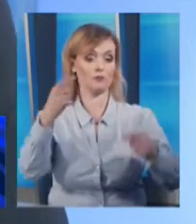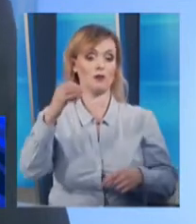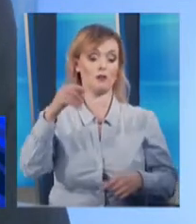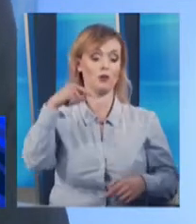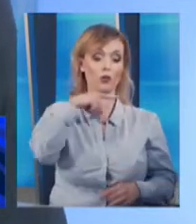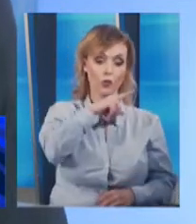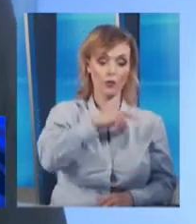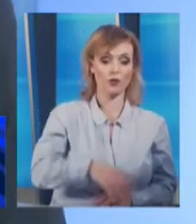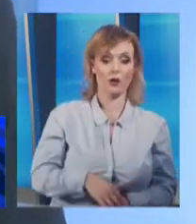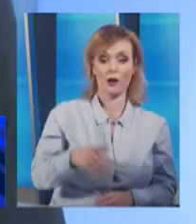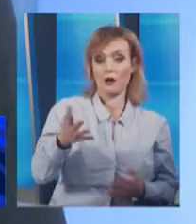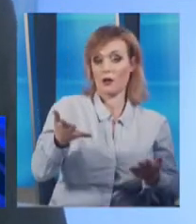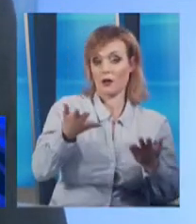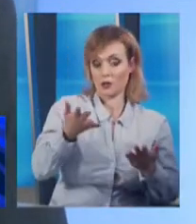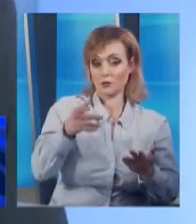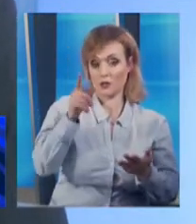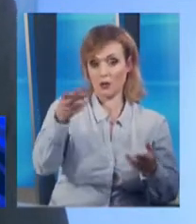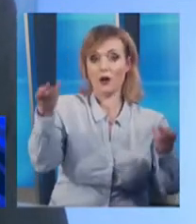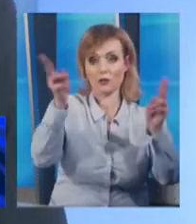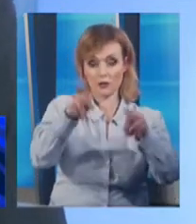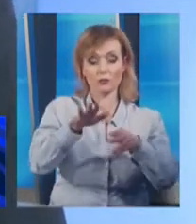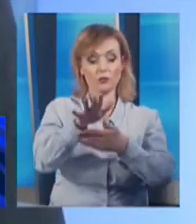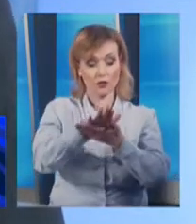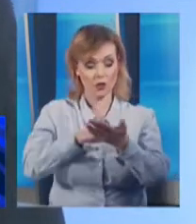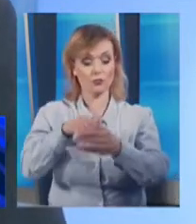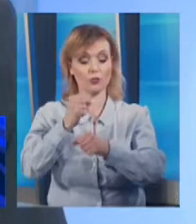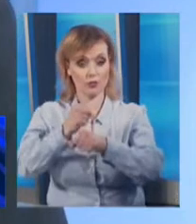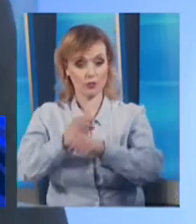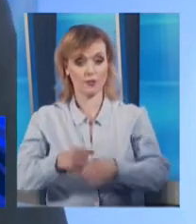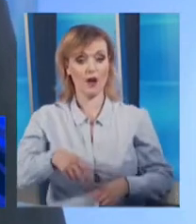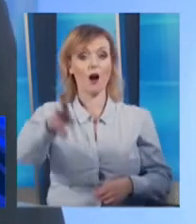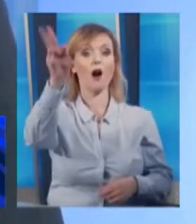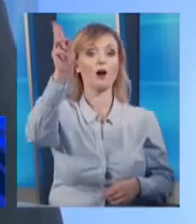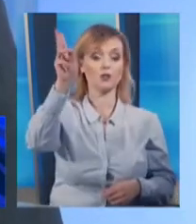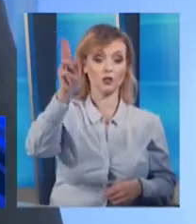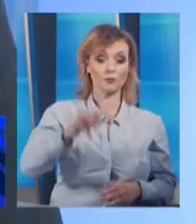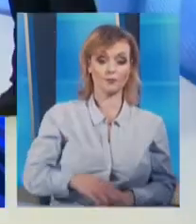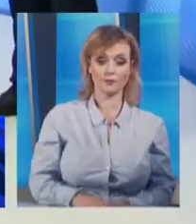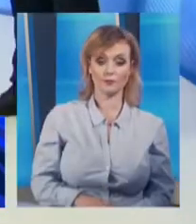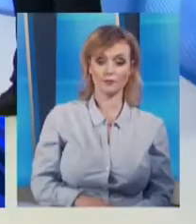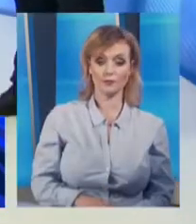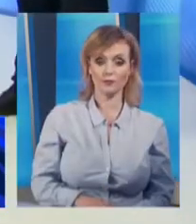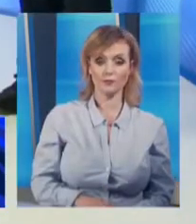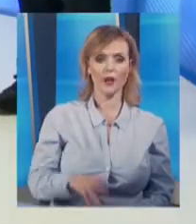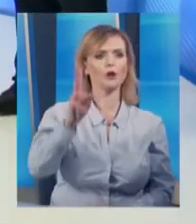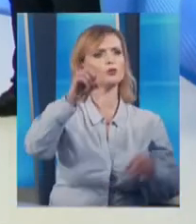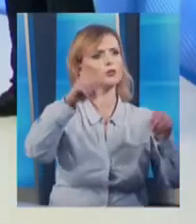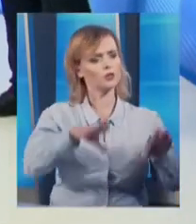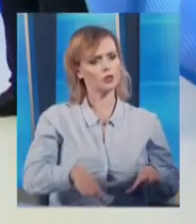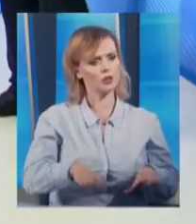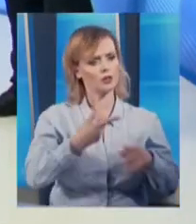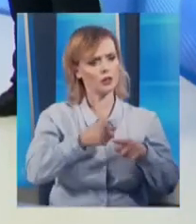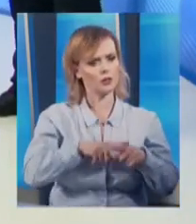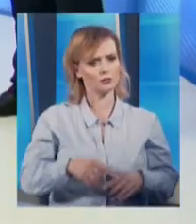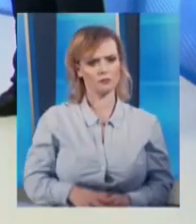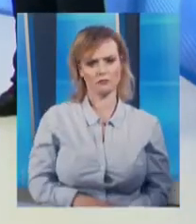economice, sigur că vor și vor îndeplini funcțiile. Iar cei care au s-au ocupat... Cine stabilește?